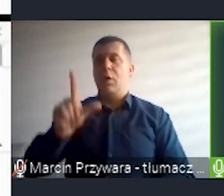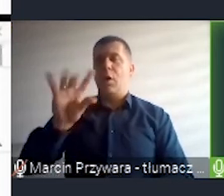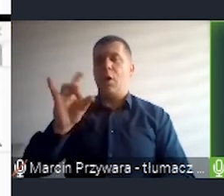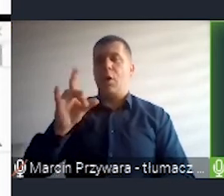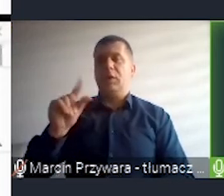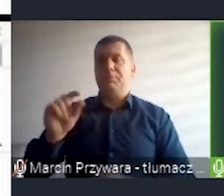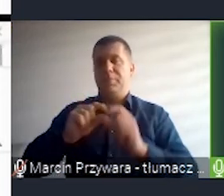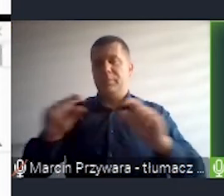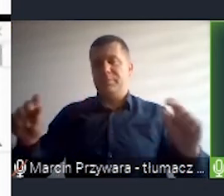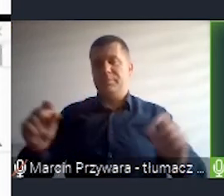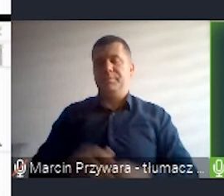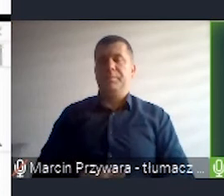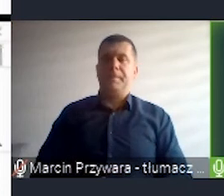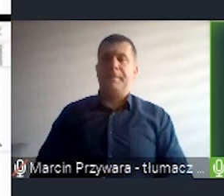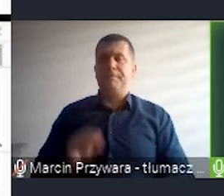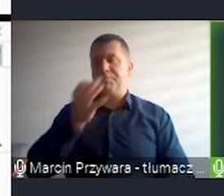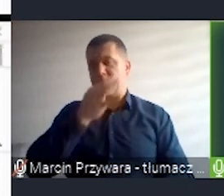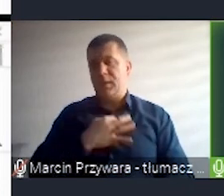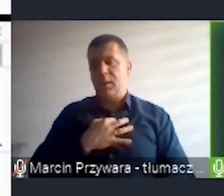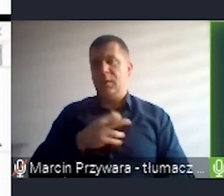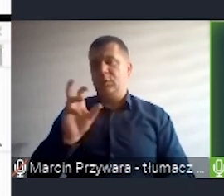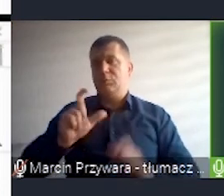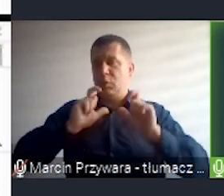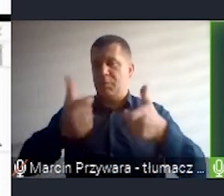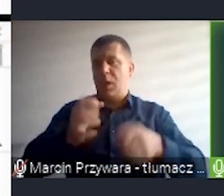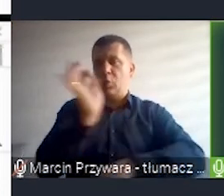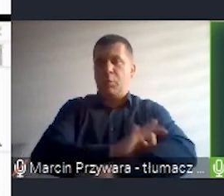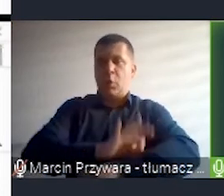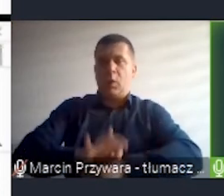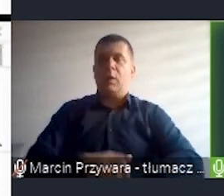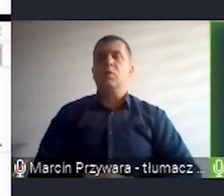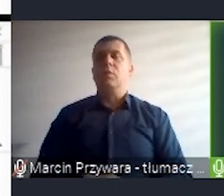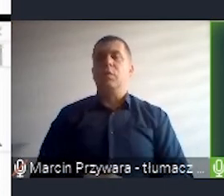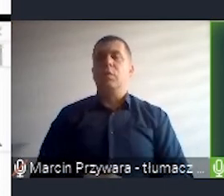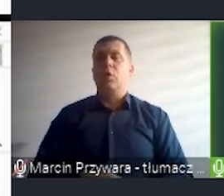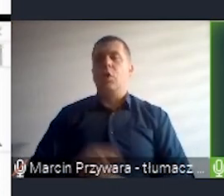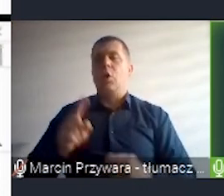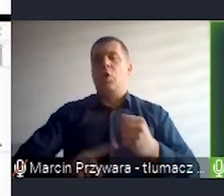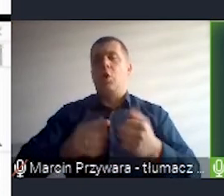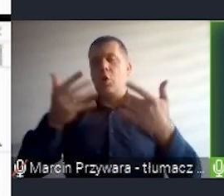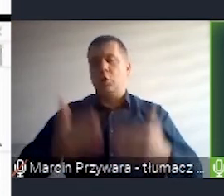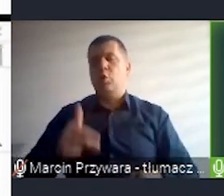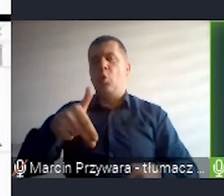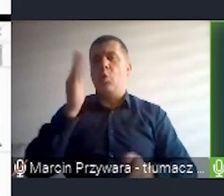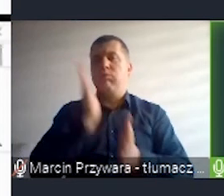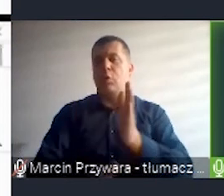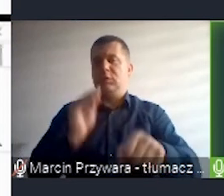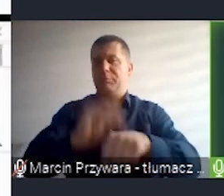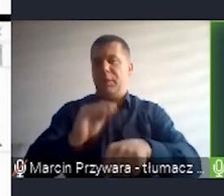logotypów. Pojawiło się nam pytanie, czy w przypadku projektów rozliczanych uproszczonymi metodami